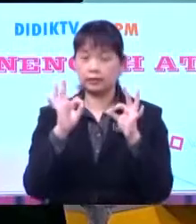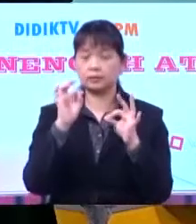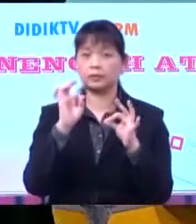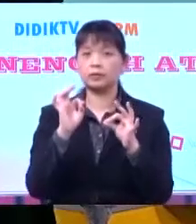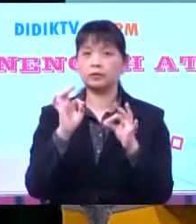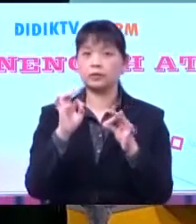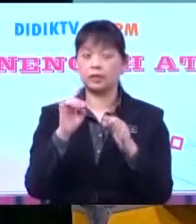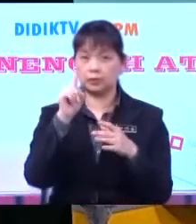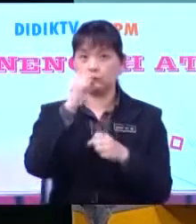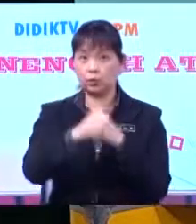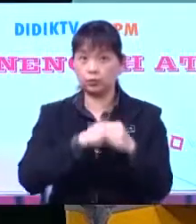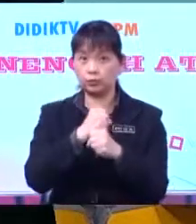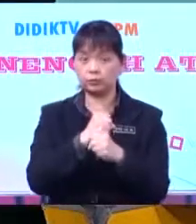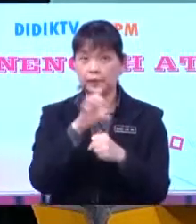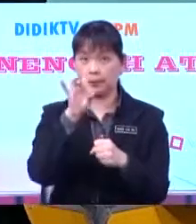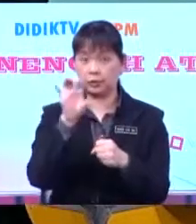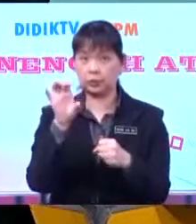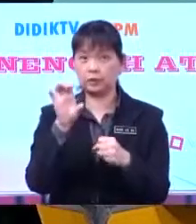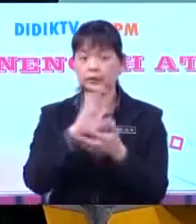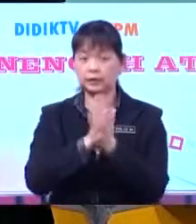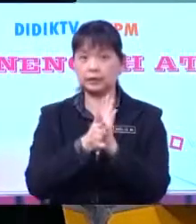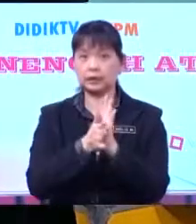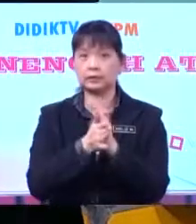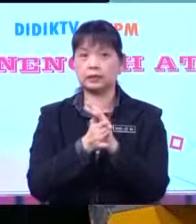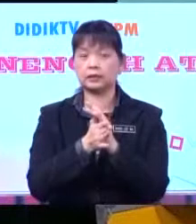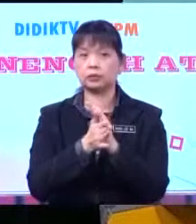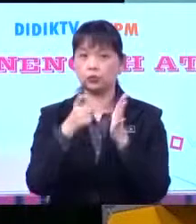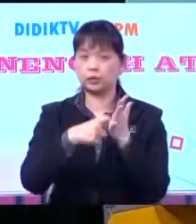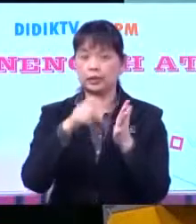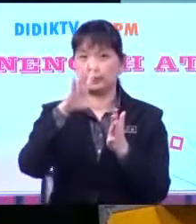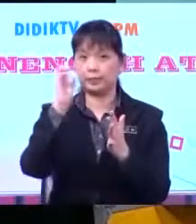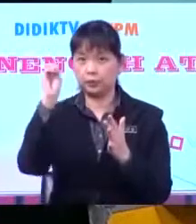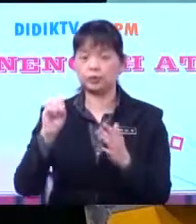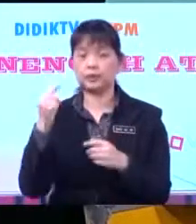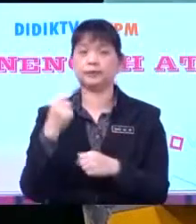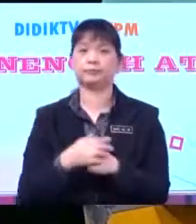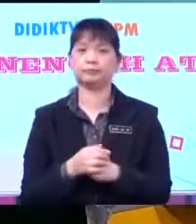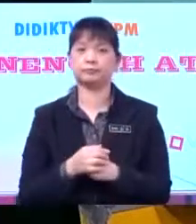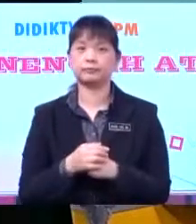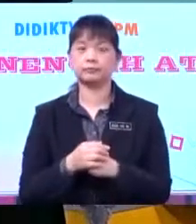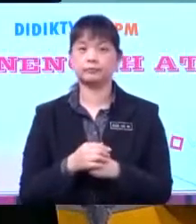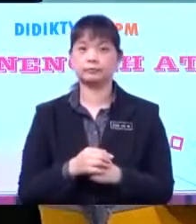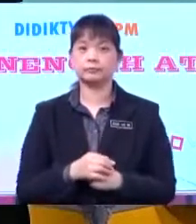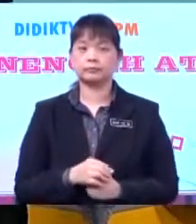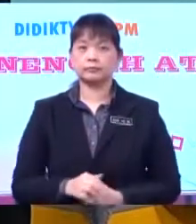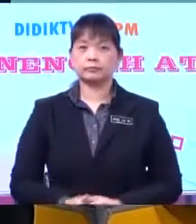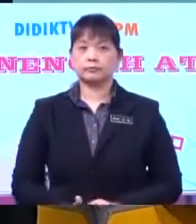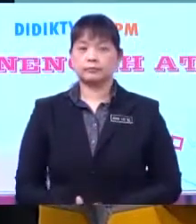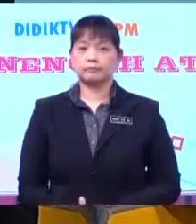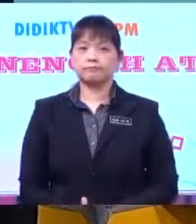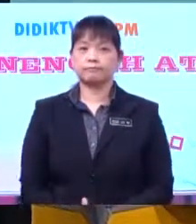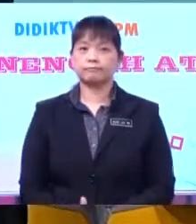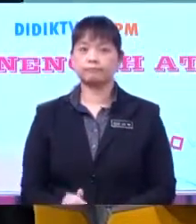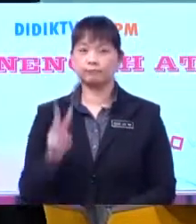oleh paham-paham Nangke oleh kita pergi yang berikutnya tengok tipe Makanya bisnis yang ini